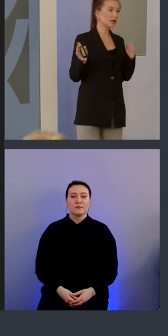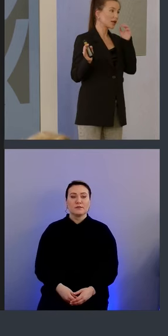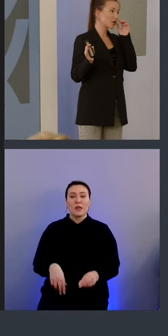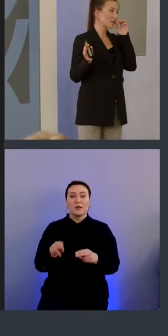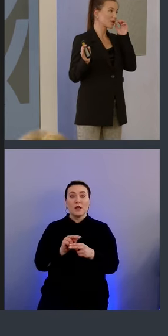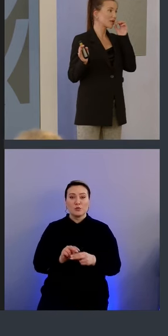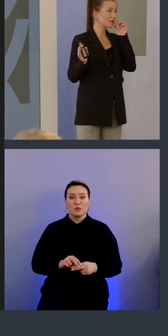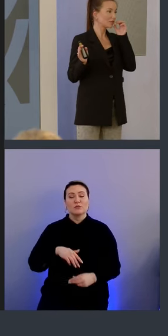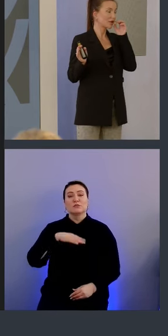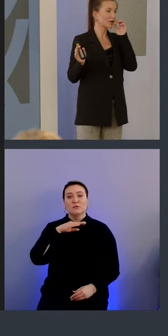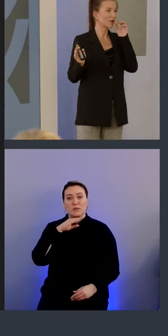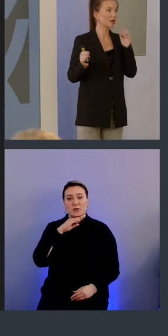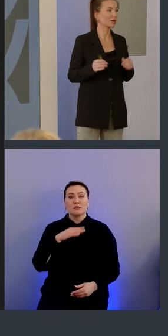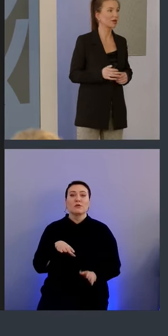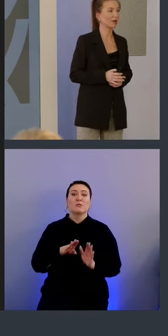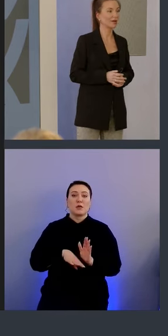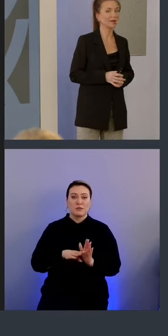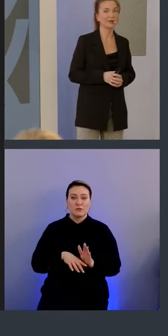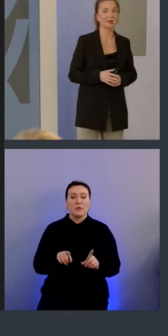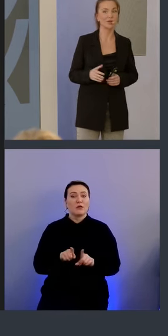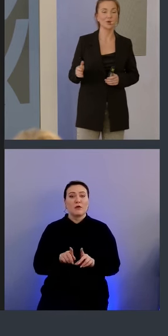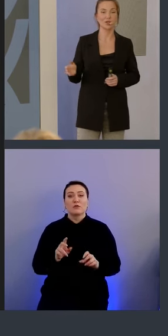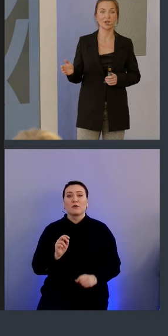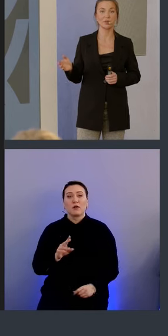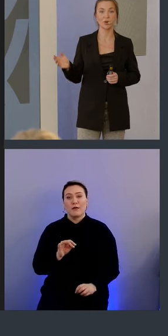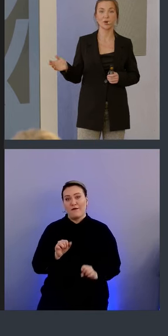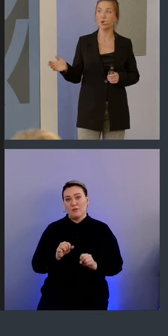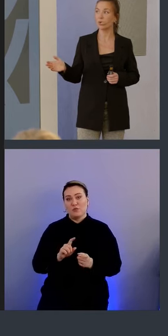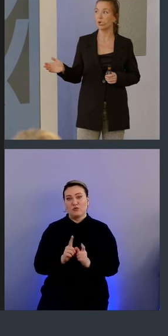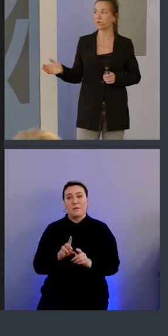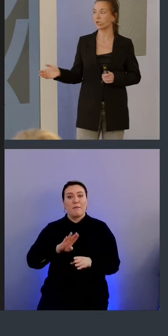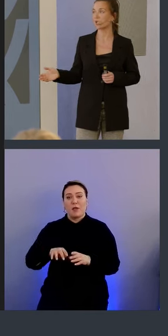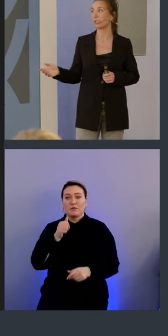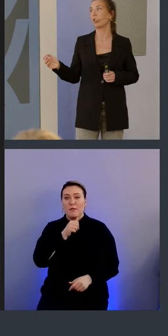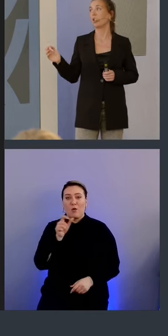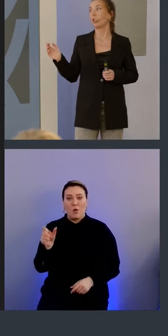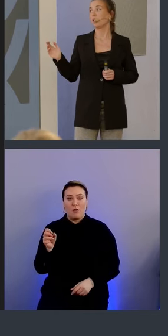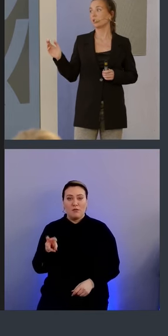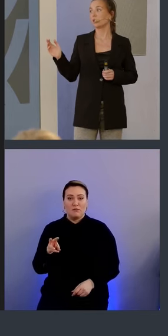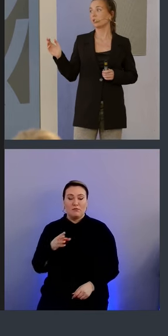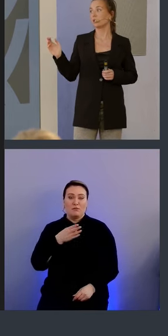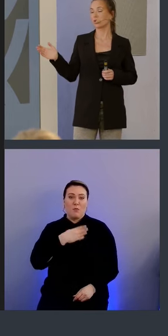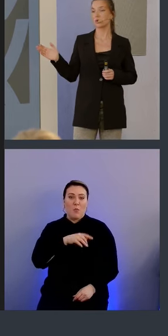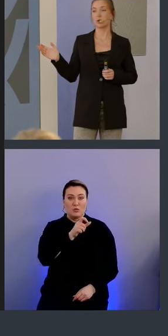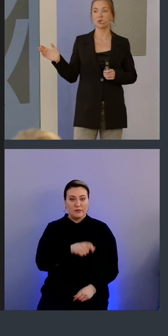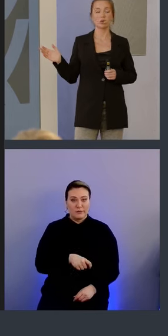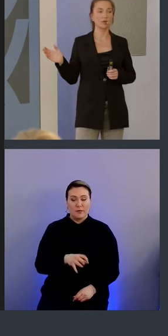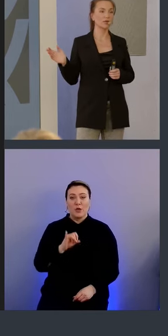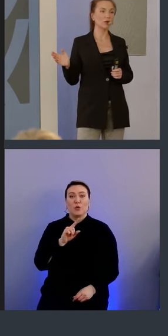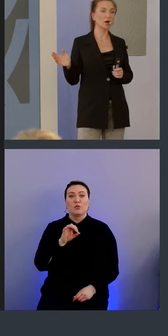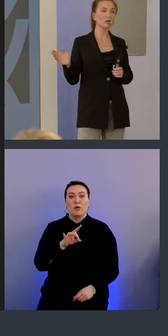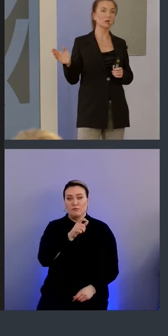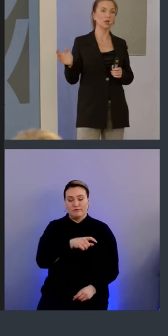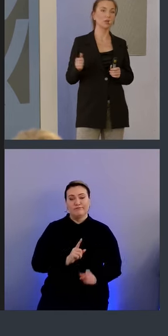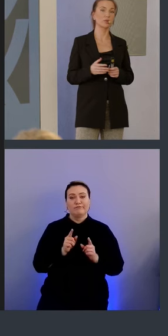Настройки достаточно просты, так же, как и возможность стать беспарольным пользователем. Юзер у нас заходит в